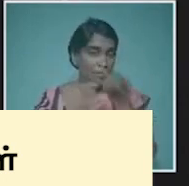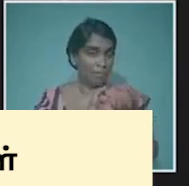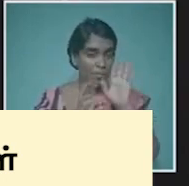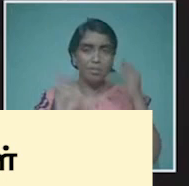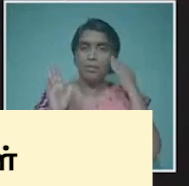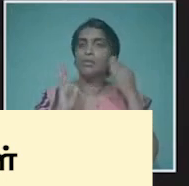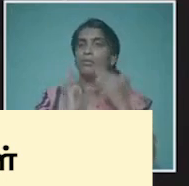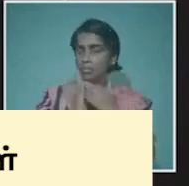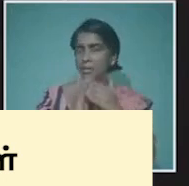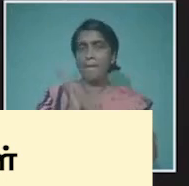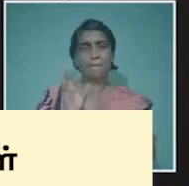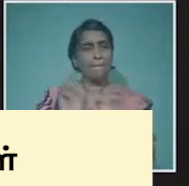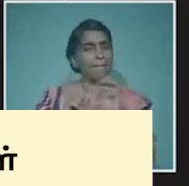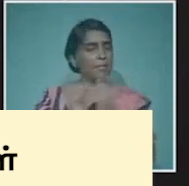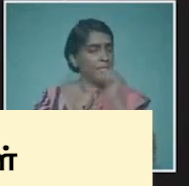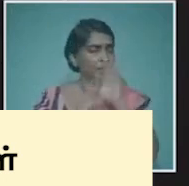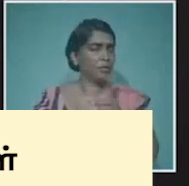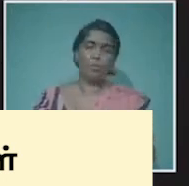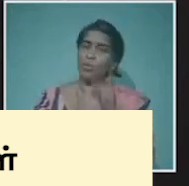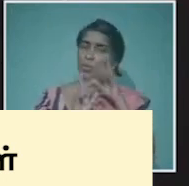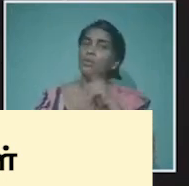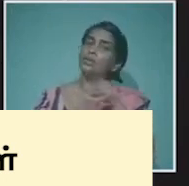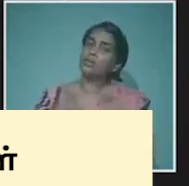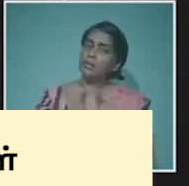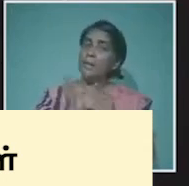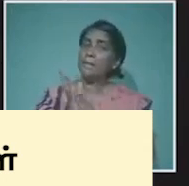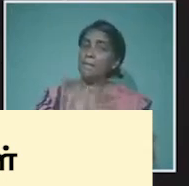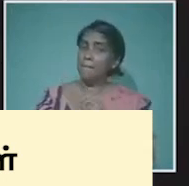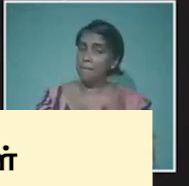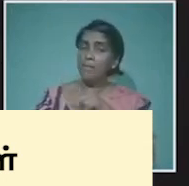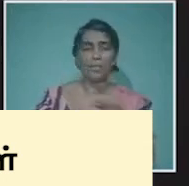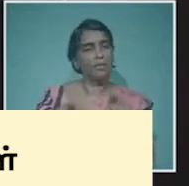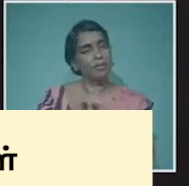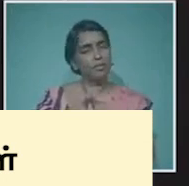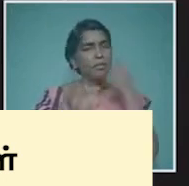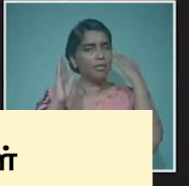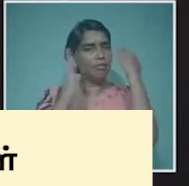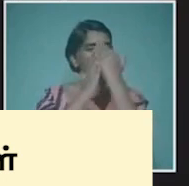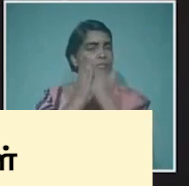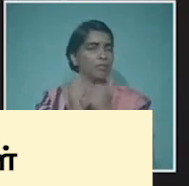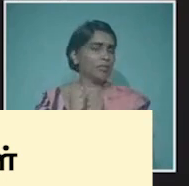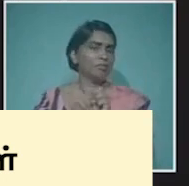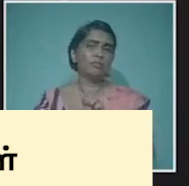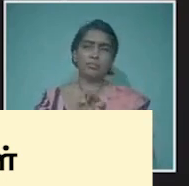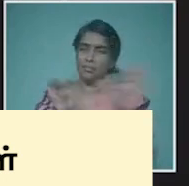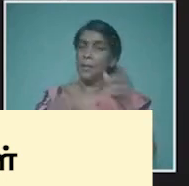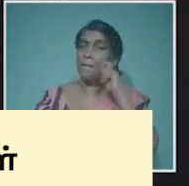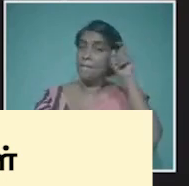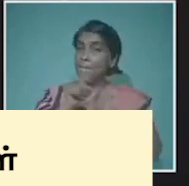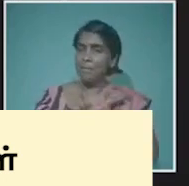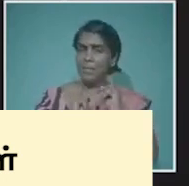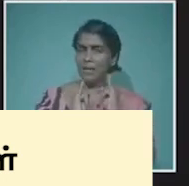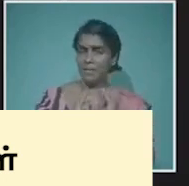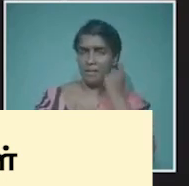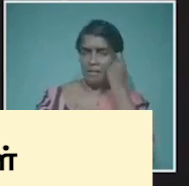ஊடகங்கள் மக்களிடம் கொண்டு செல்கிற போது அந்த பரப்புரைகளை நம்பிய மக்கள் பிழையான வழியில் செல்கின்ற நிலைமைகள் காணப்படுகின்றன. எனவே இந்த